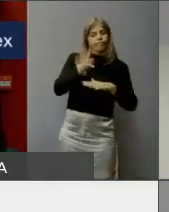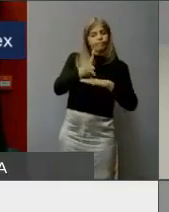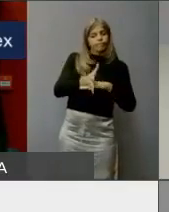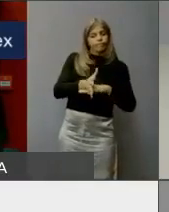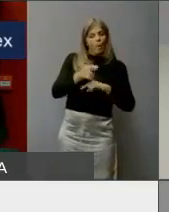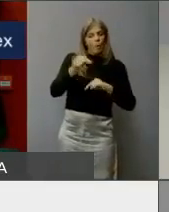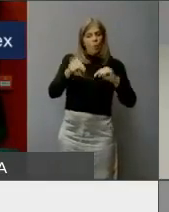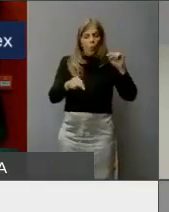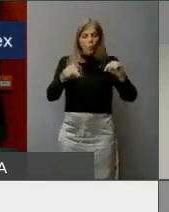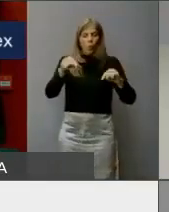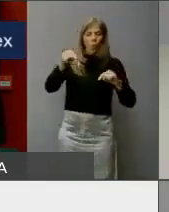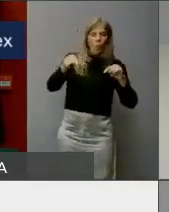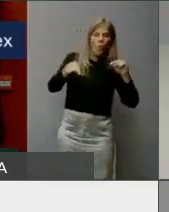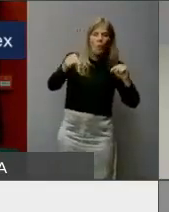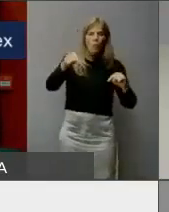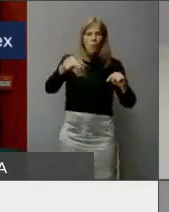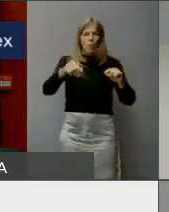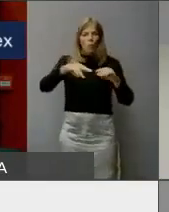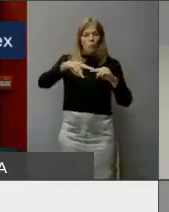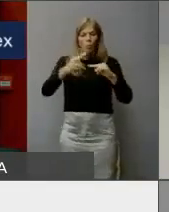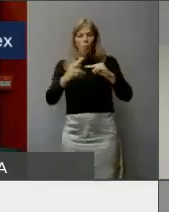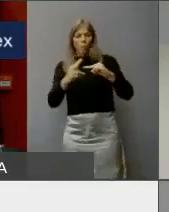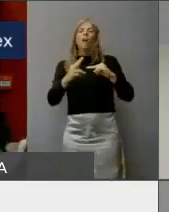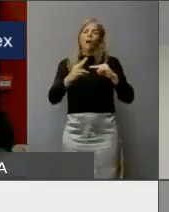dimostrano una certa criticità